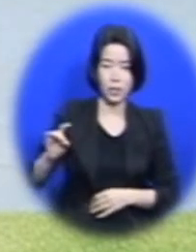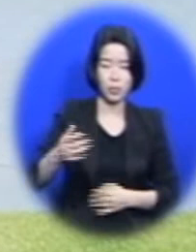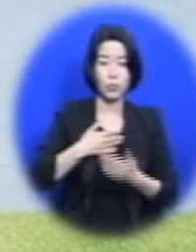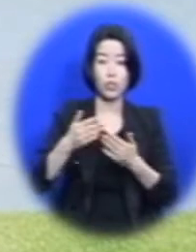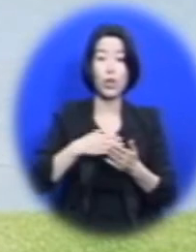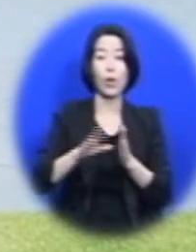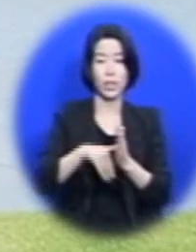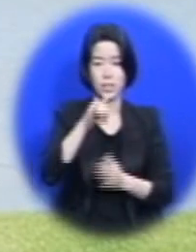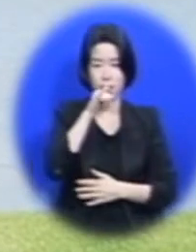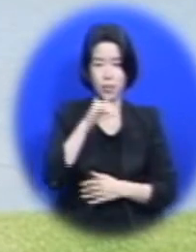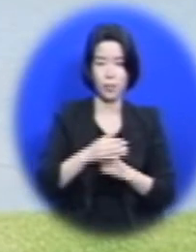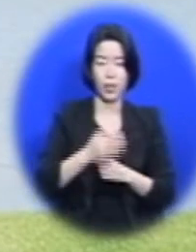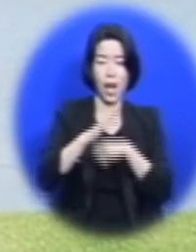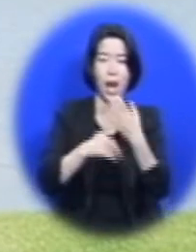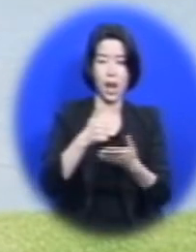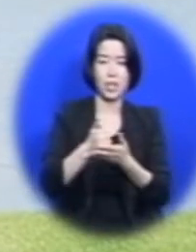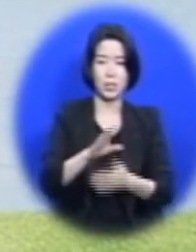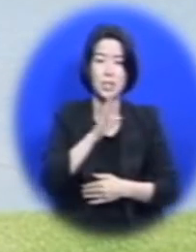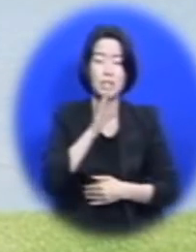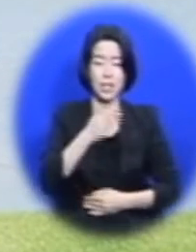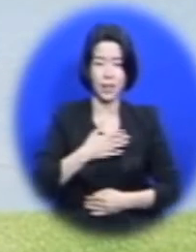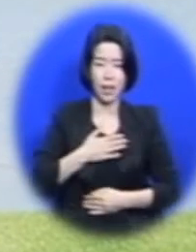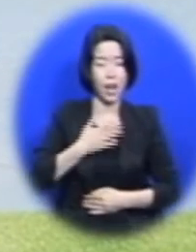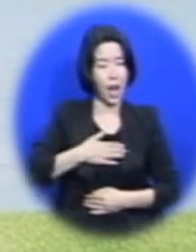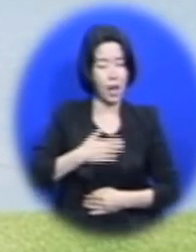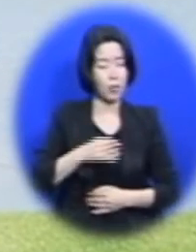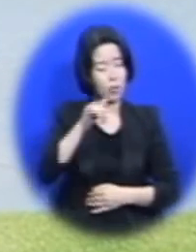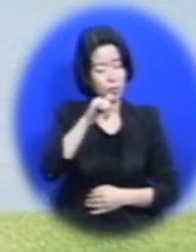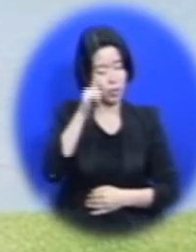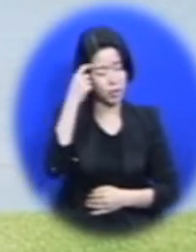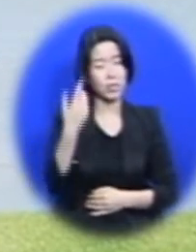때가 있잖아요. 하나님은 진짜 나를 알고 계실까?